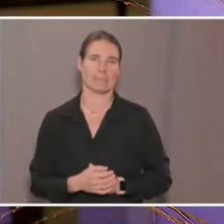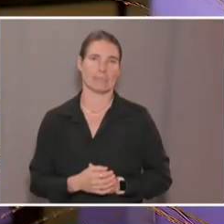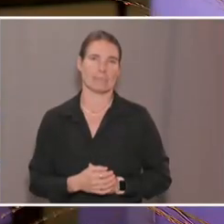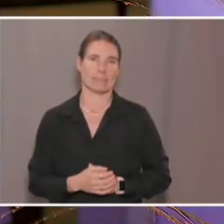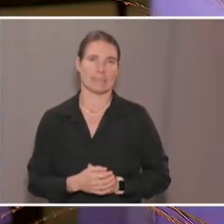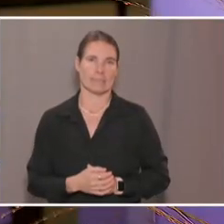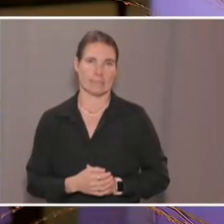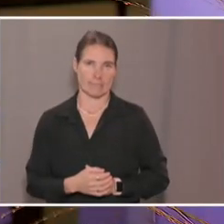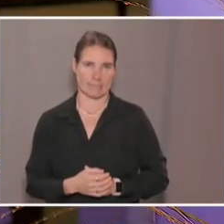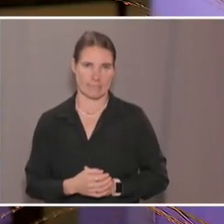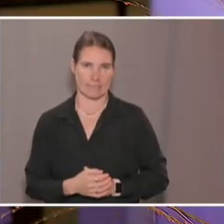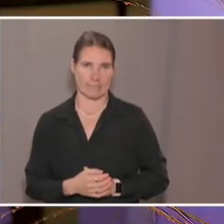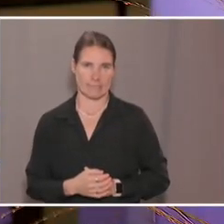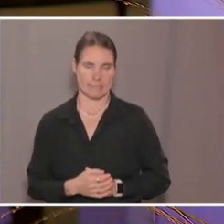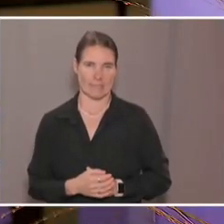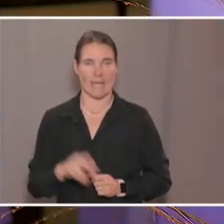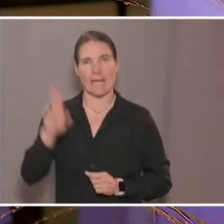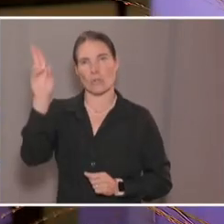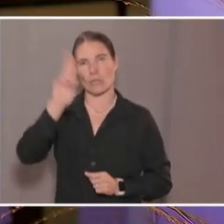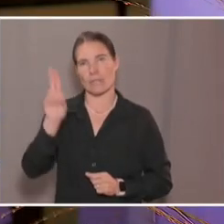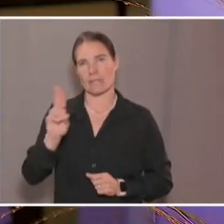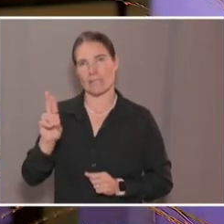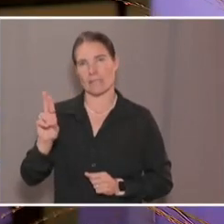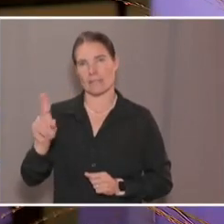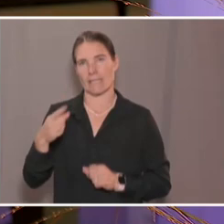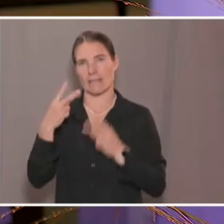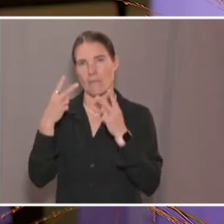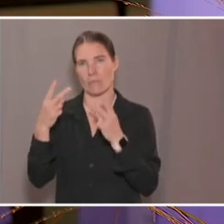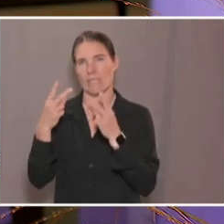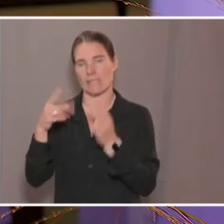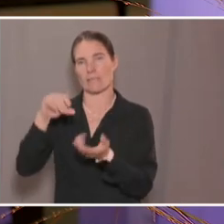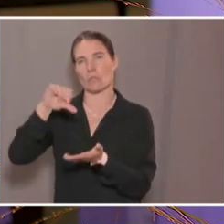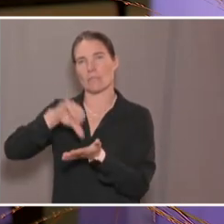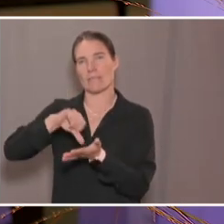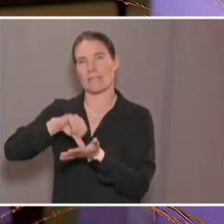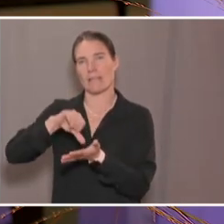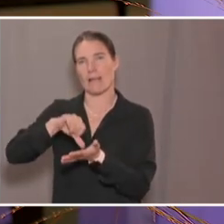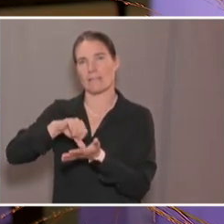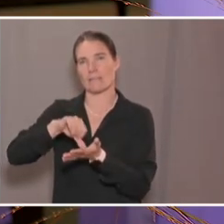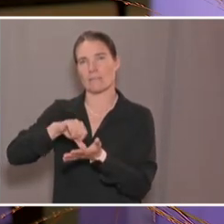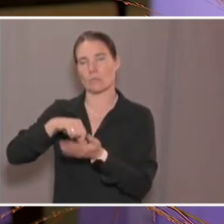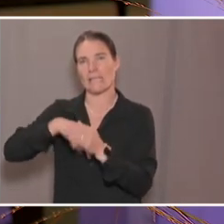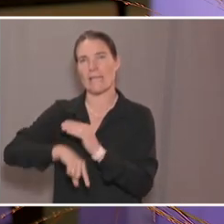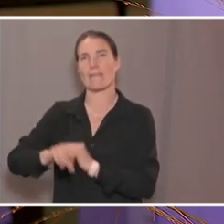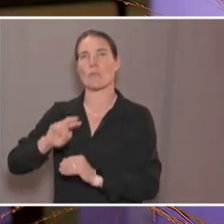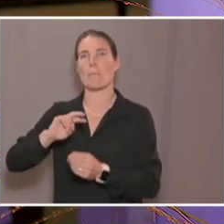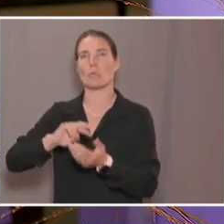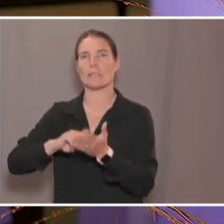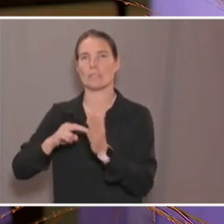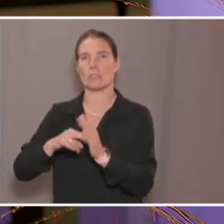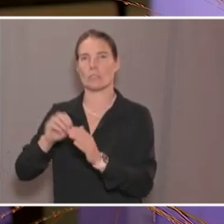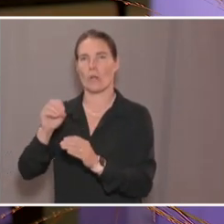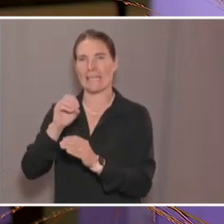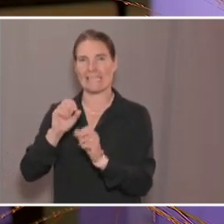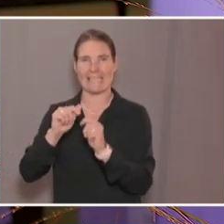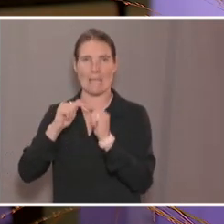ist ja nun ein ganz wichtiges oder das zentrale innenpolitische Organ und Gremium, was